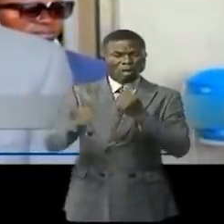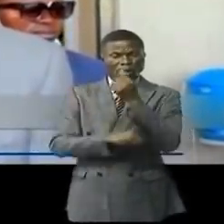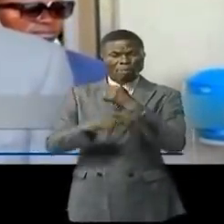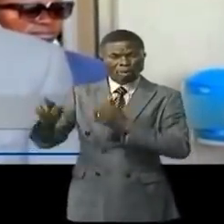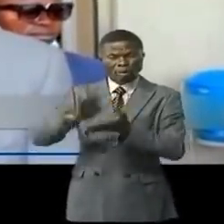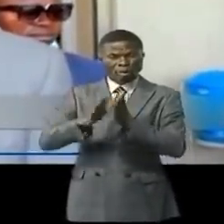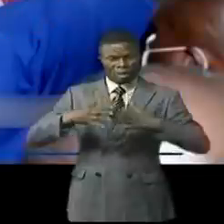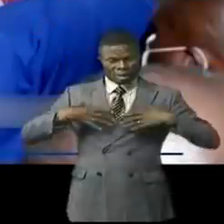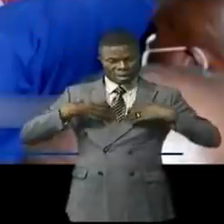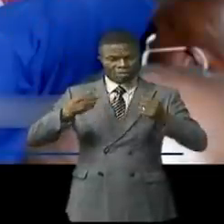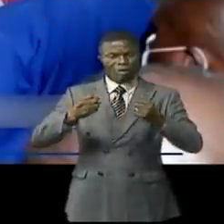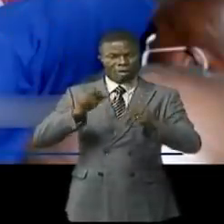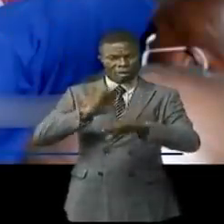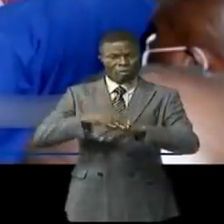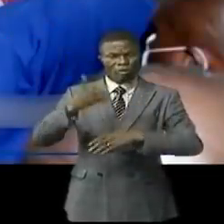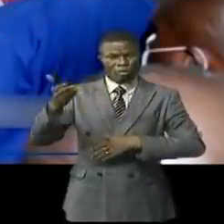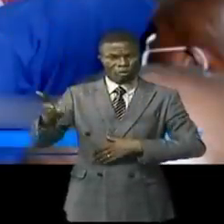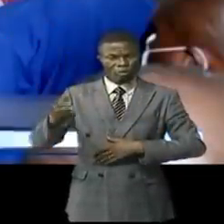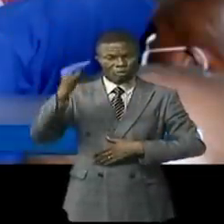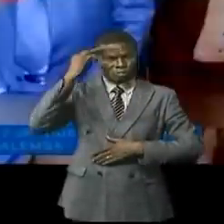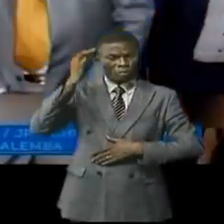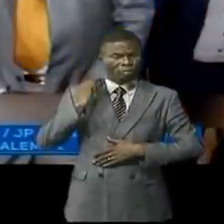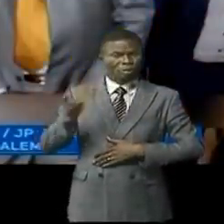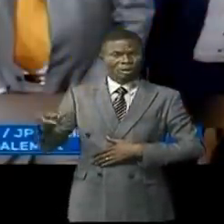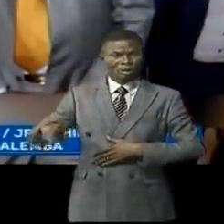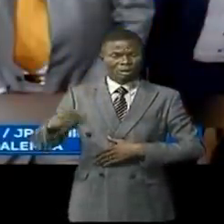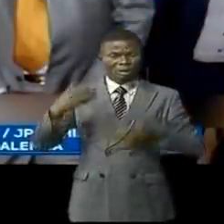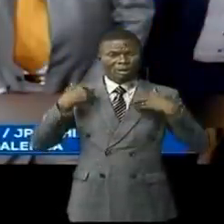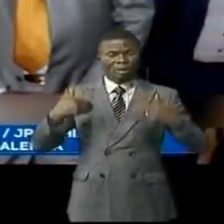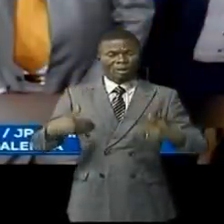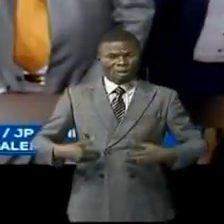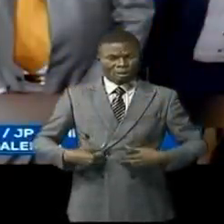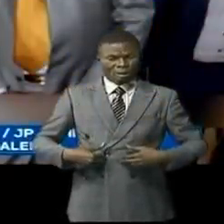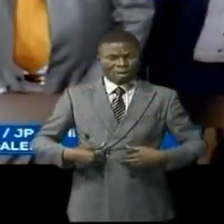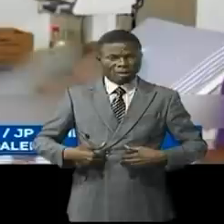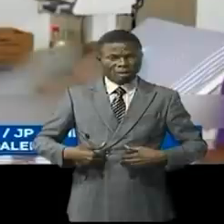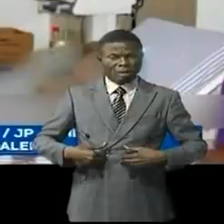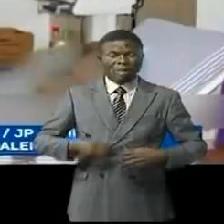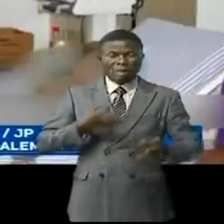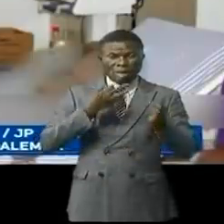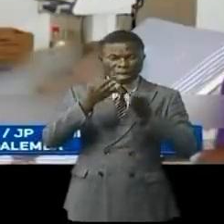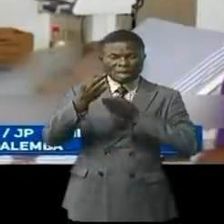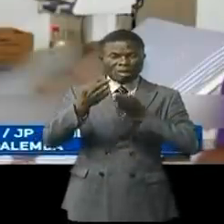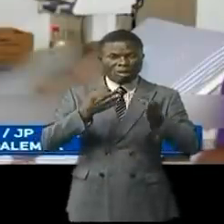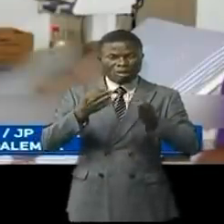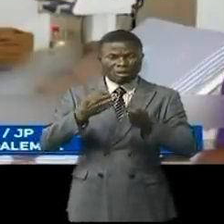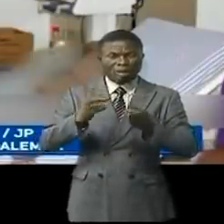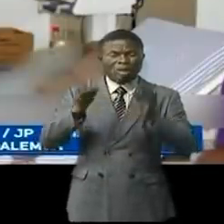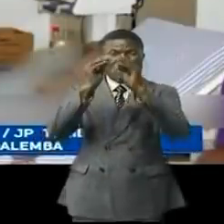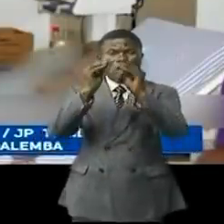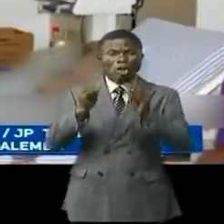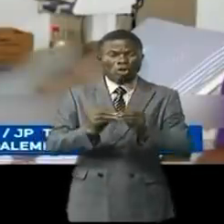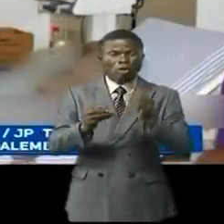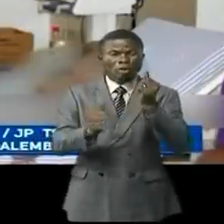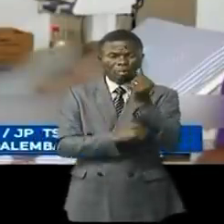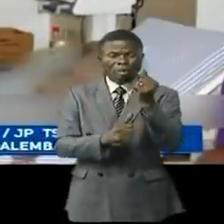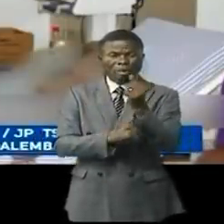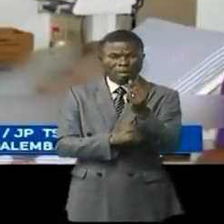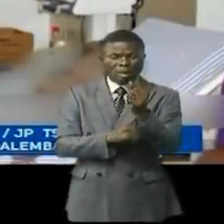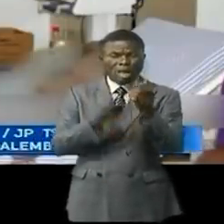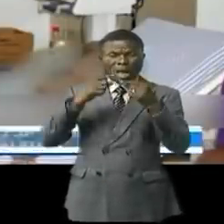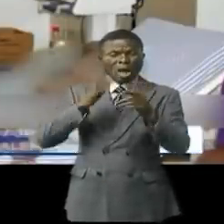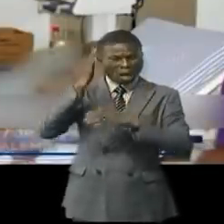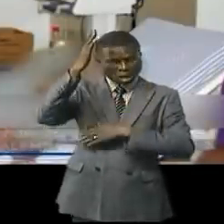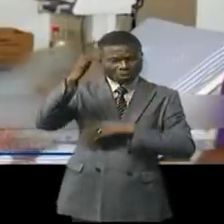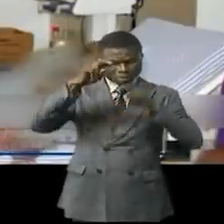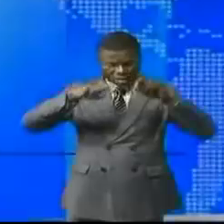tirer d'affaire. Toutefois, la ministre provinciale de la Santé a tenu à préciser que le bilan global sera établi après les